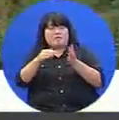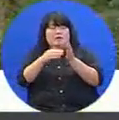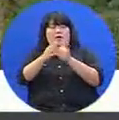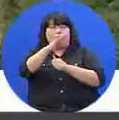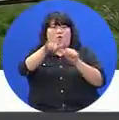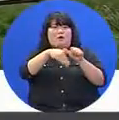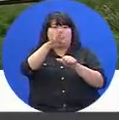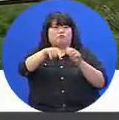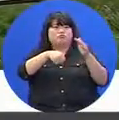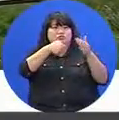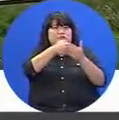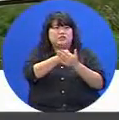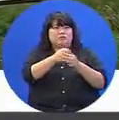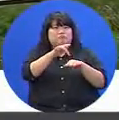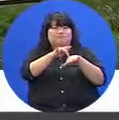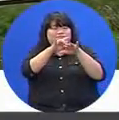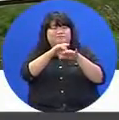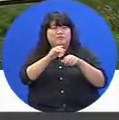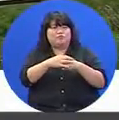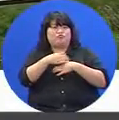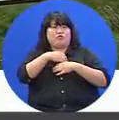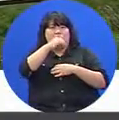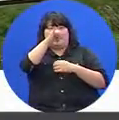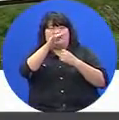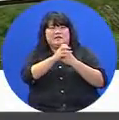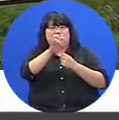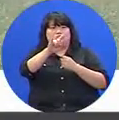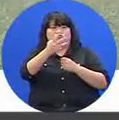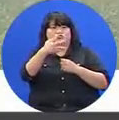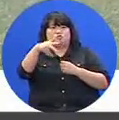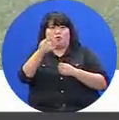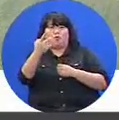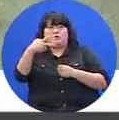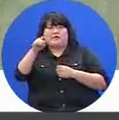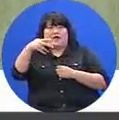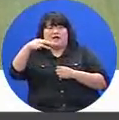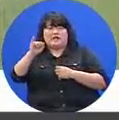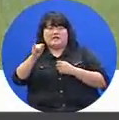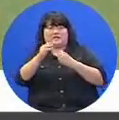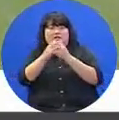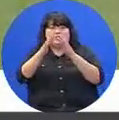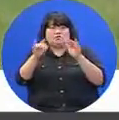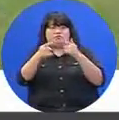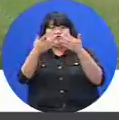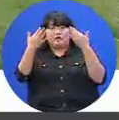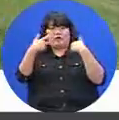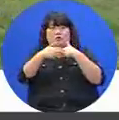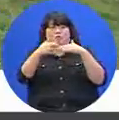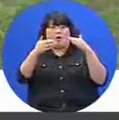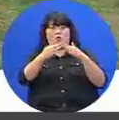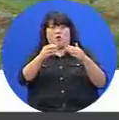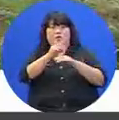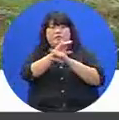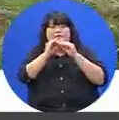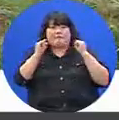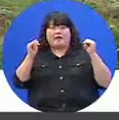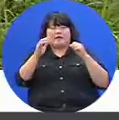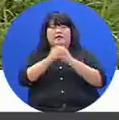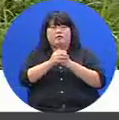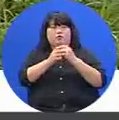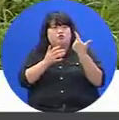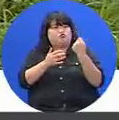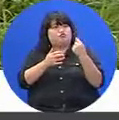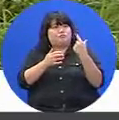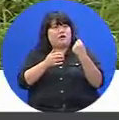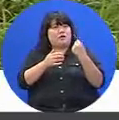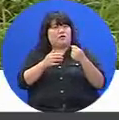환경부 지정 멸종위기 2급 식물인 물고사리는 백석재 전북대병원 사업부지 안팎 6,700제곱미터에서